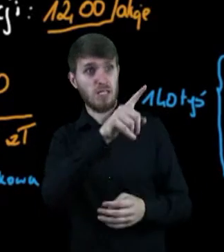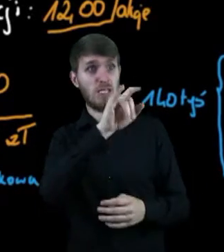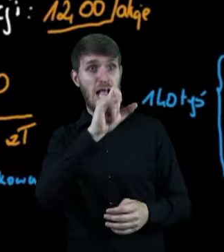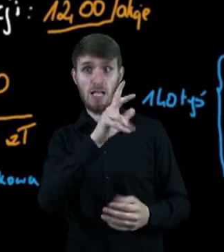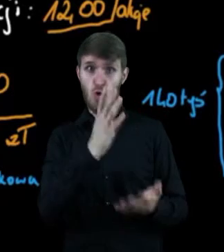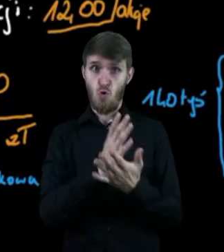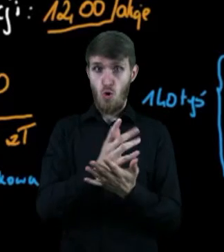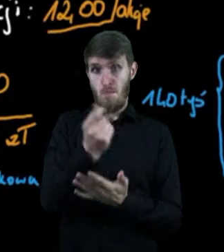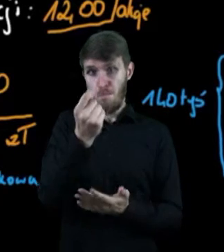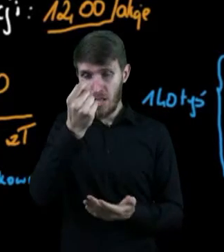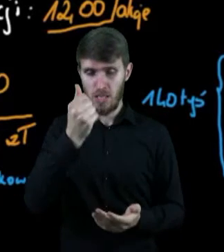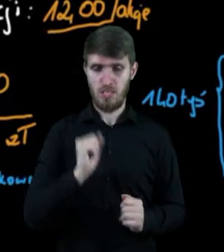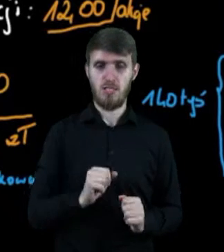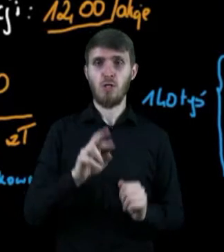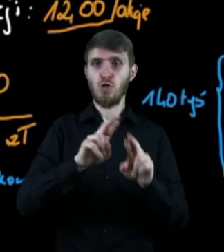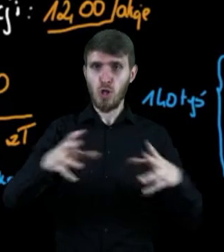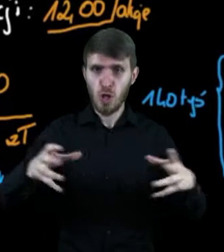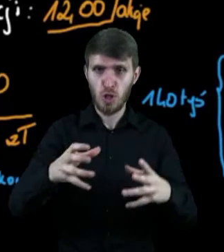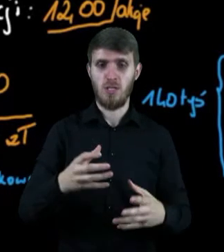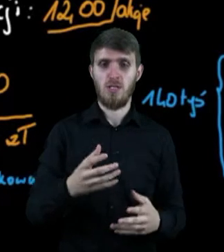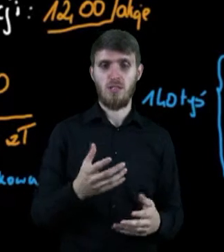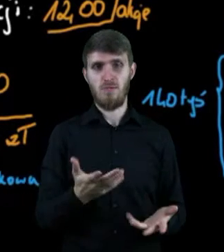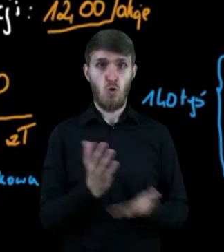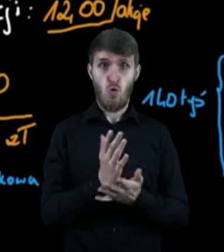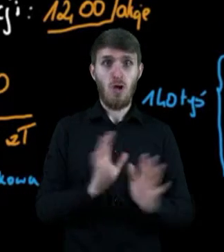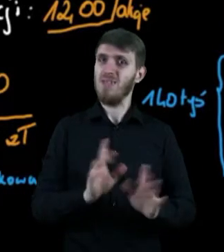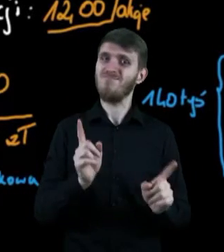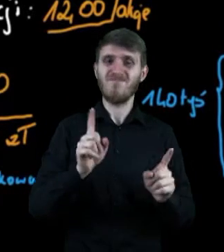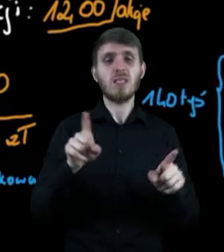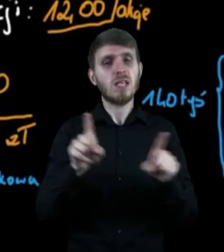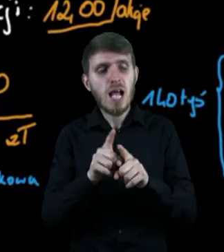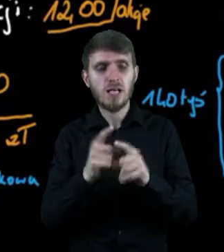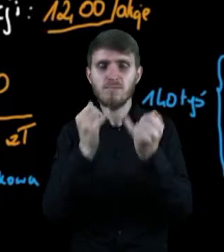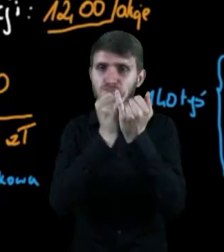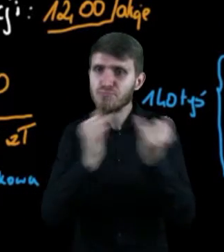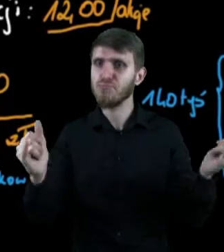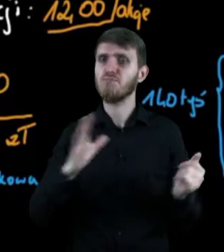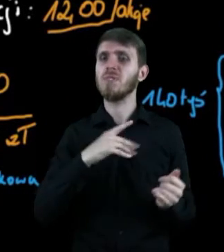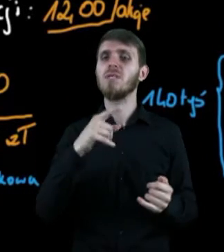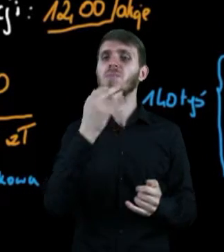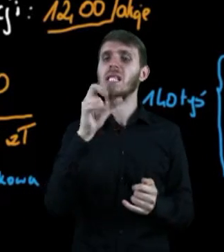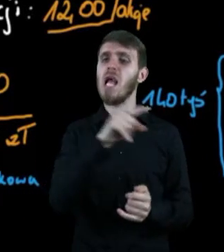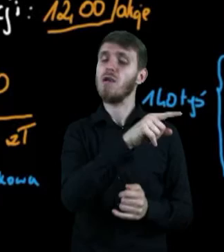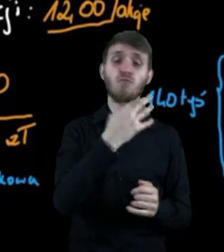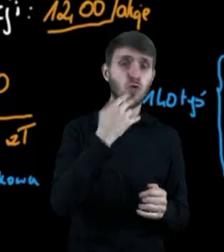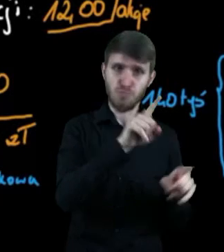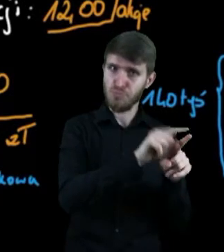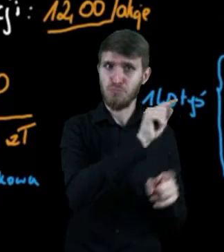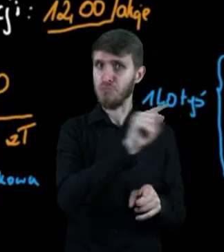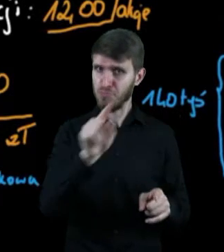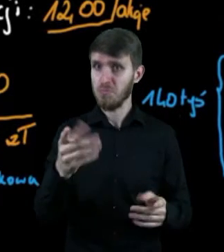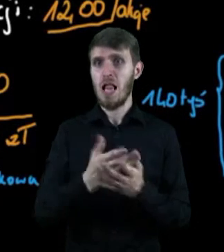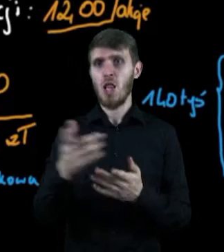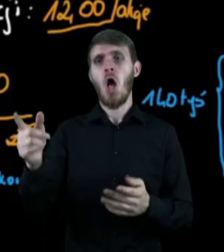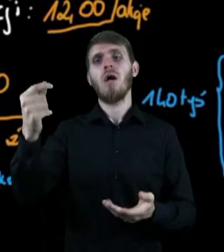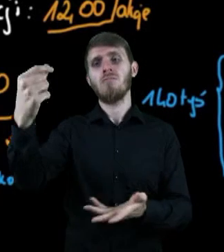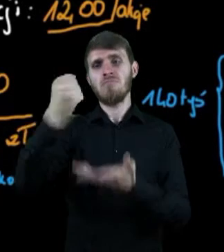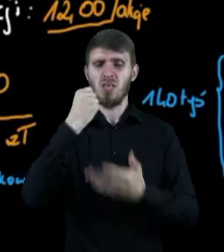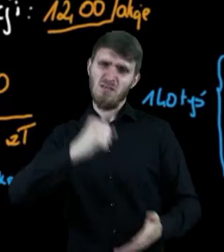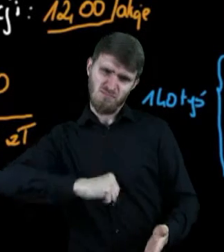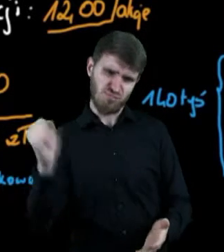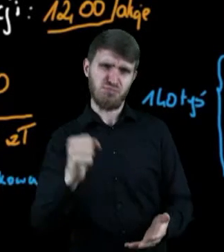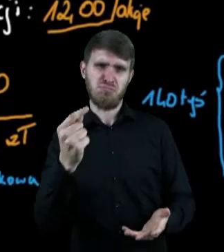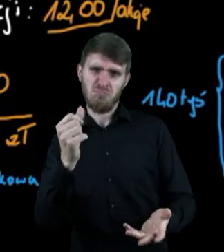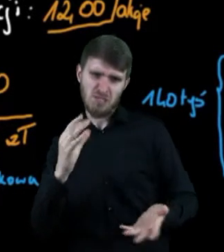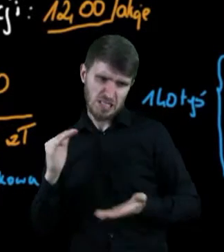gremium inwestorów twierdzi, że firma Jacka to nie tylko gotówka, towar i wyposażenie, ale przede wszystkim niematerialne elementy, które powodują, że